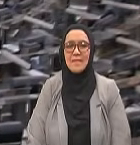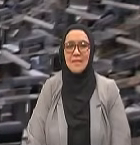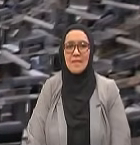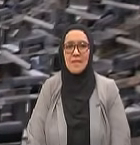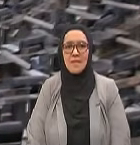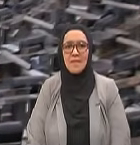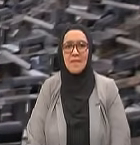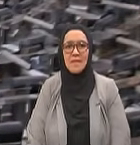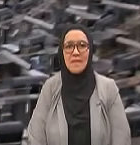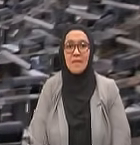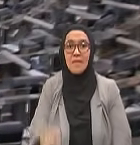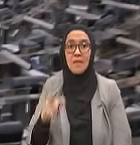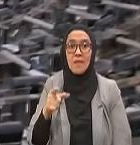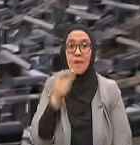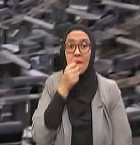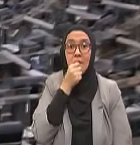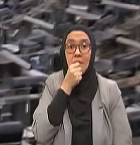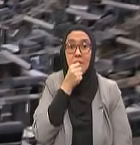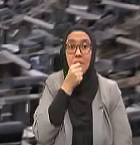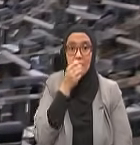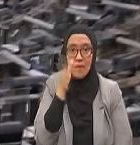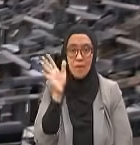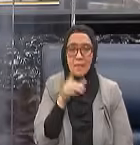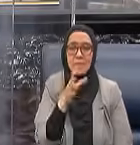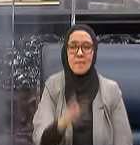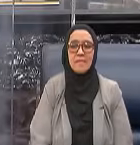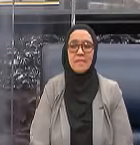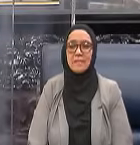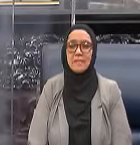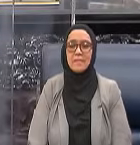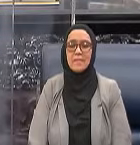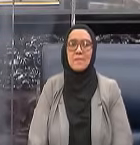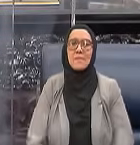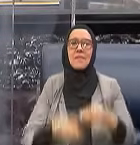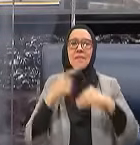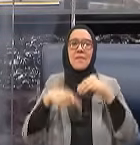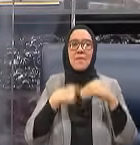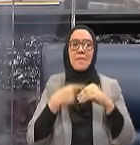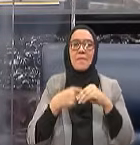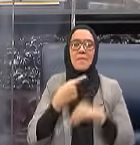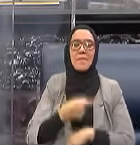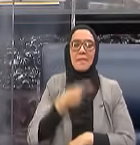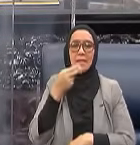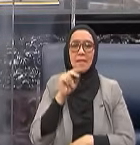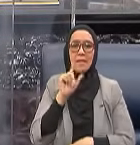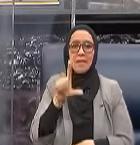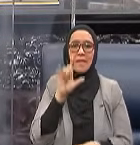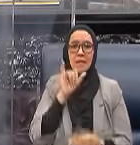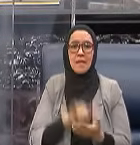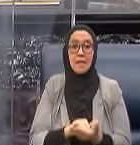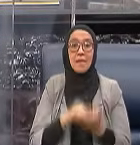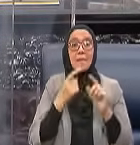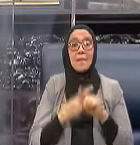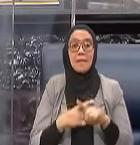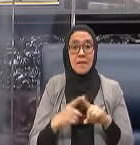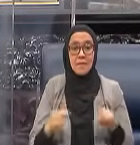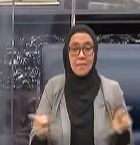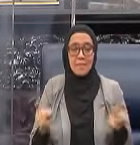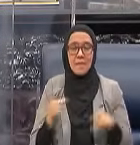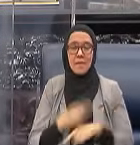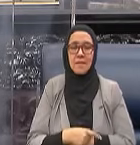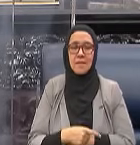minta switch on the microphone pengertian global pakai itu tetapi seperti manusia kebanyakan